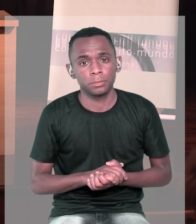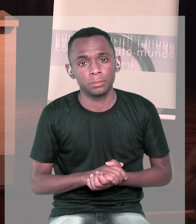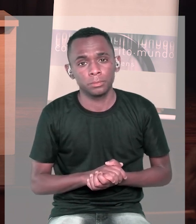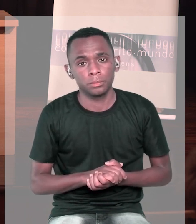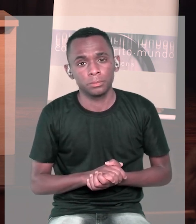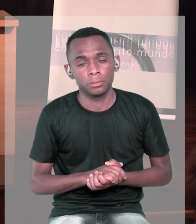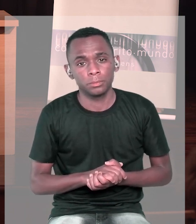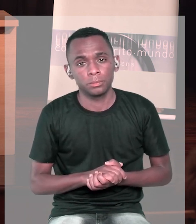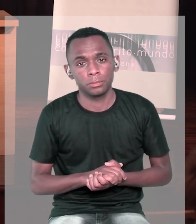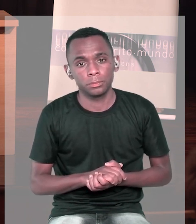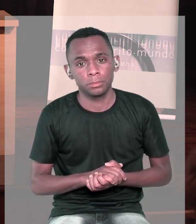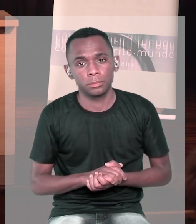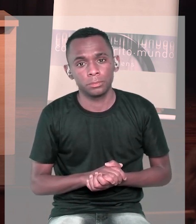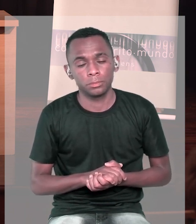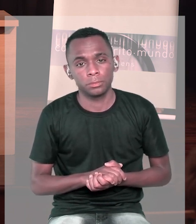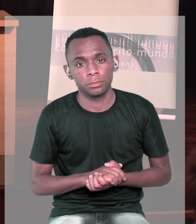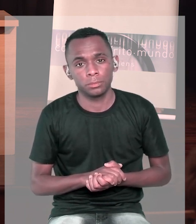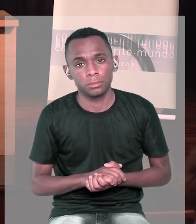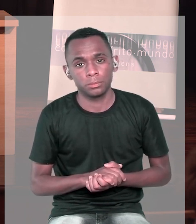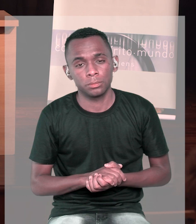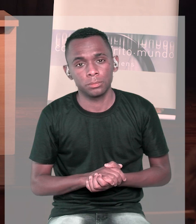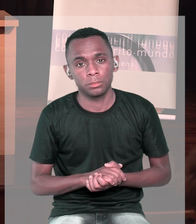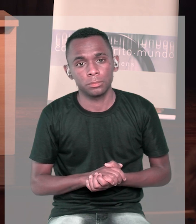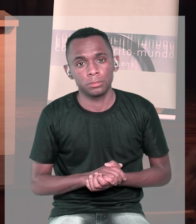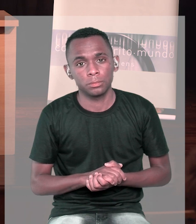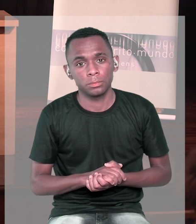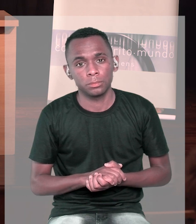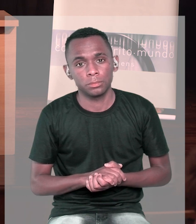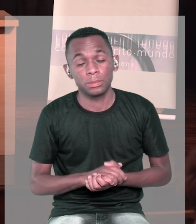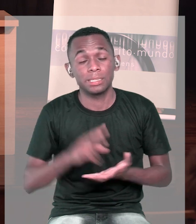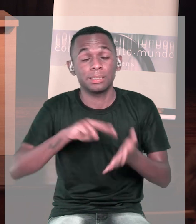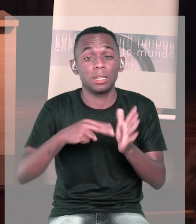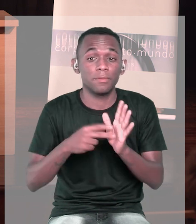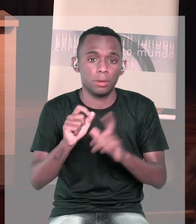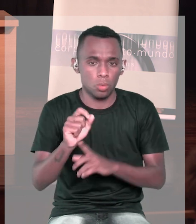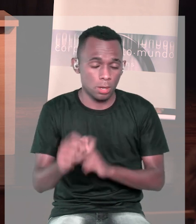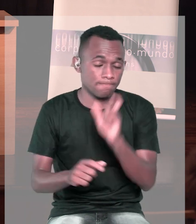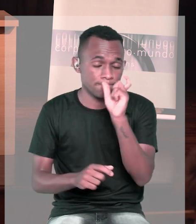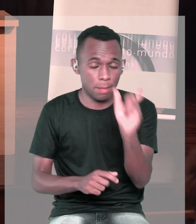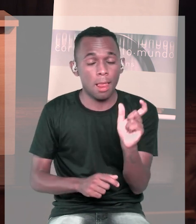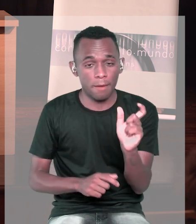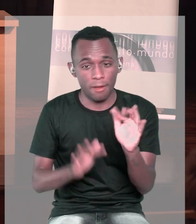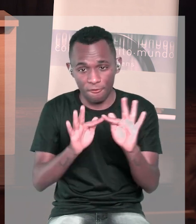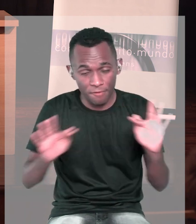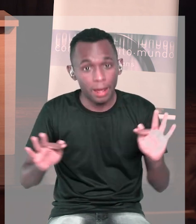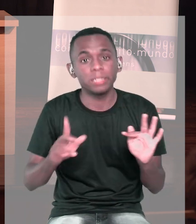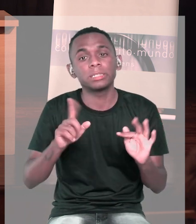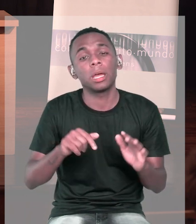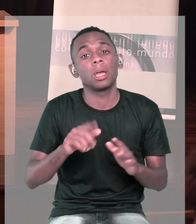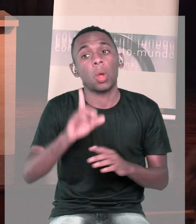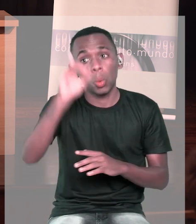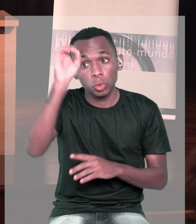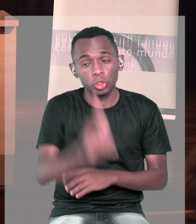et abutendi, c'est-à-dire utendi et abutendi, quer dizer, d'accuser et d'abuser. o